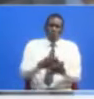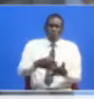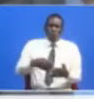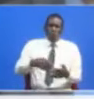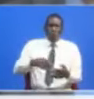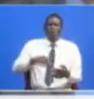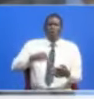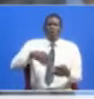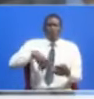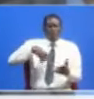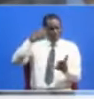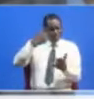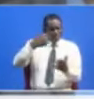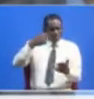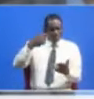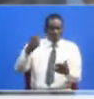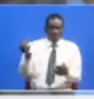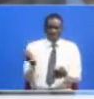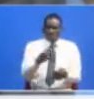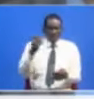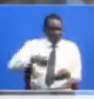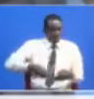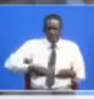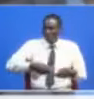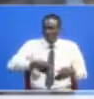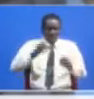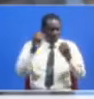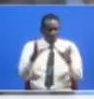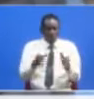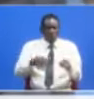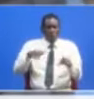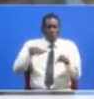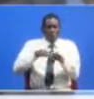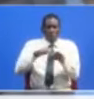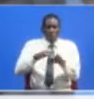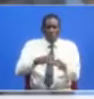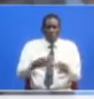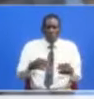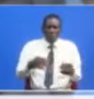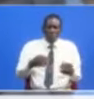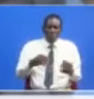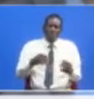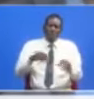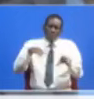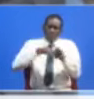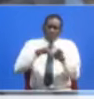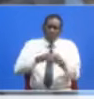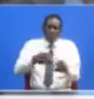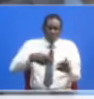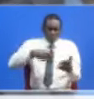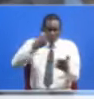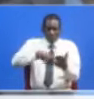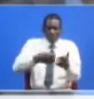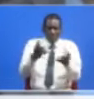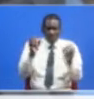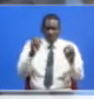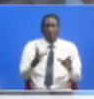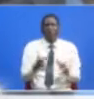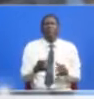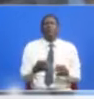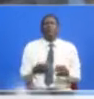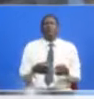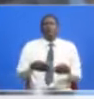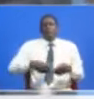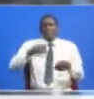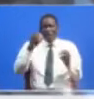from staff salaries for remittances for membership subscriptions on behalf of trade unions, namely